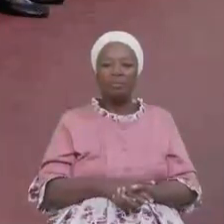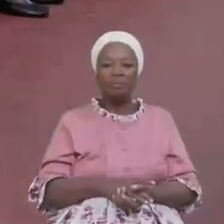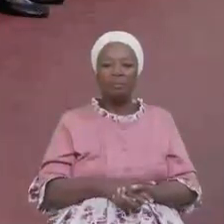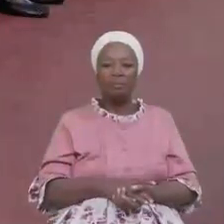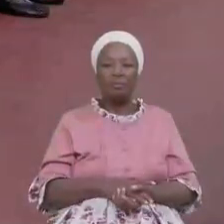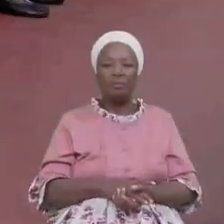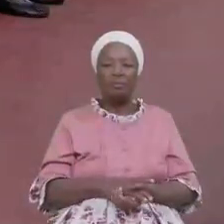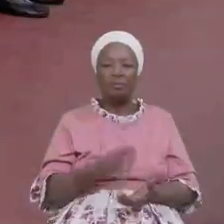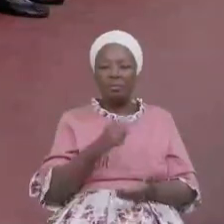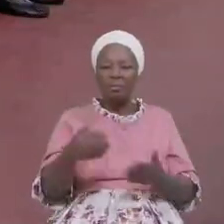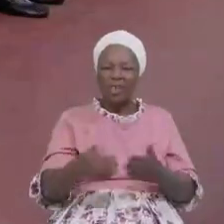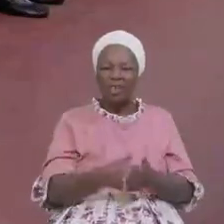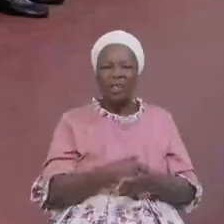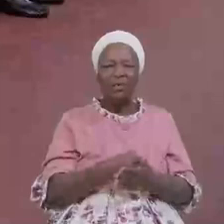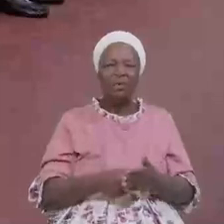Une nouvelle hauteur